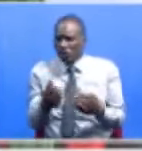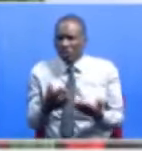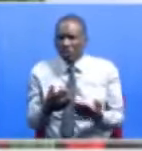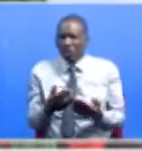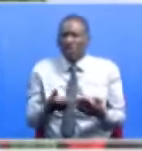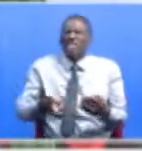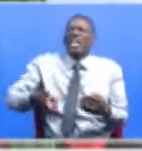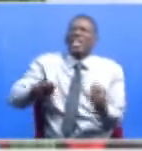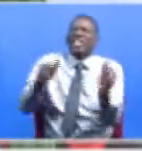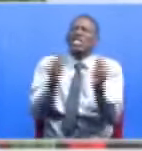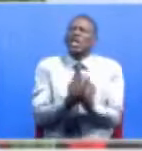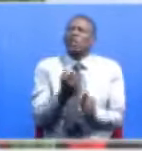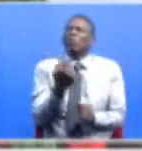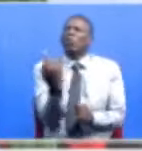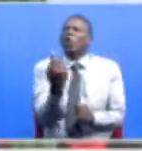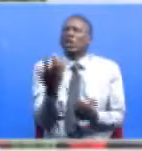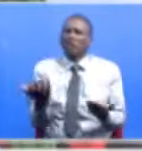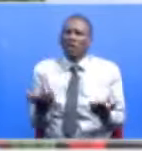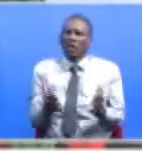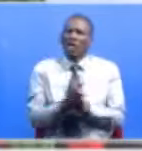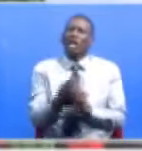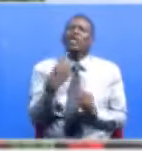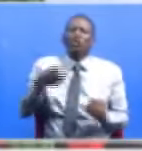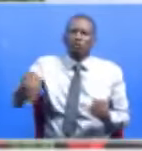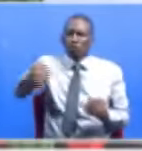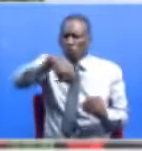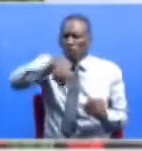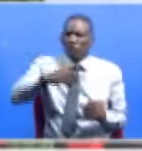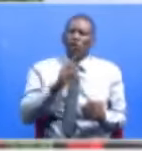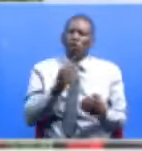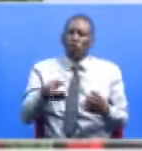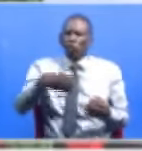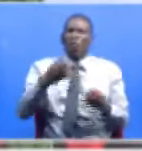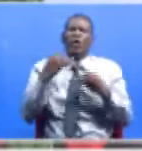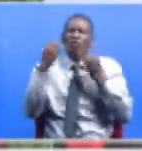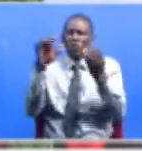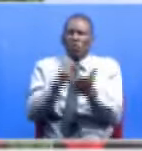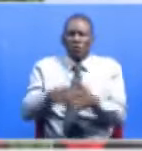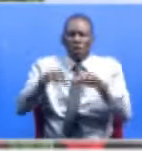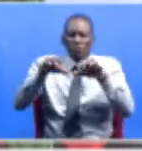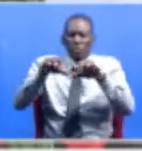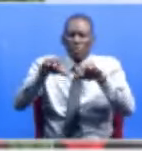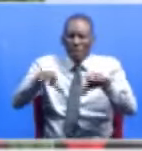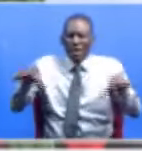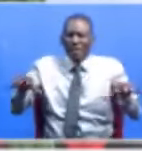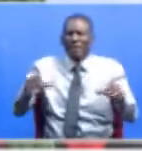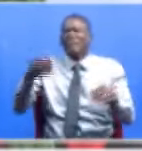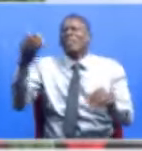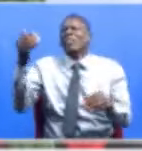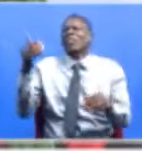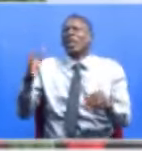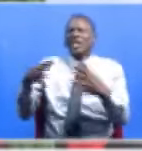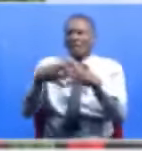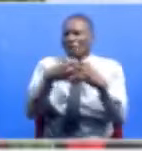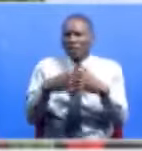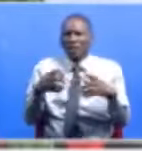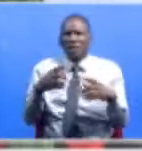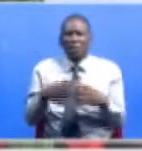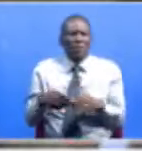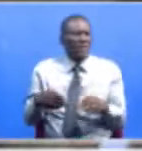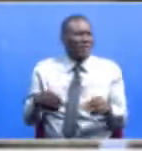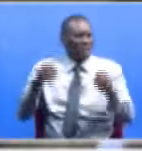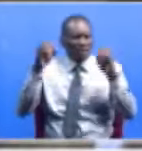10. Na tukaambiwa tumepata soko Seattle in US lakini it didn't